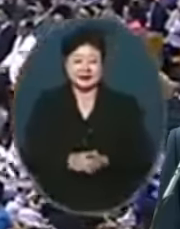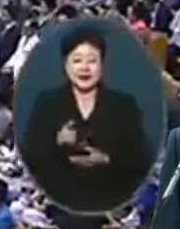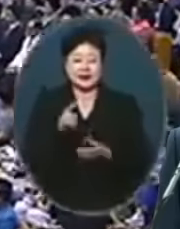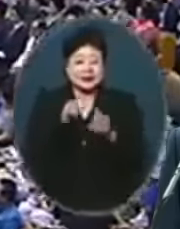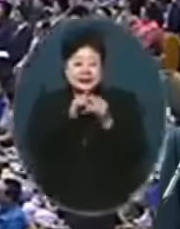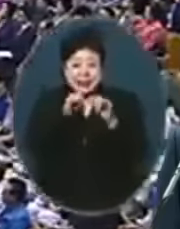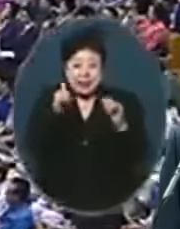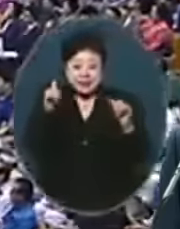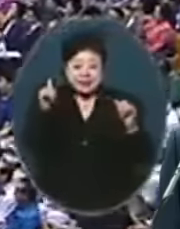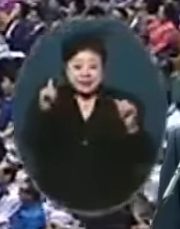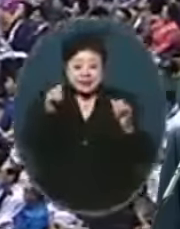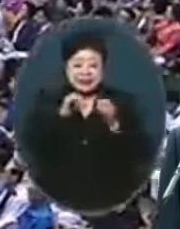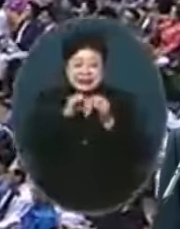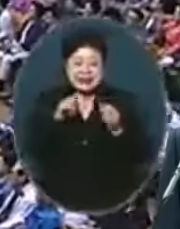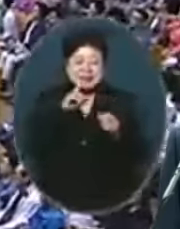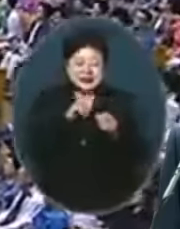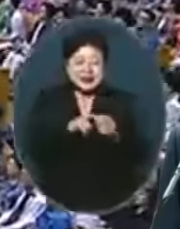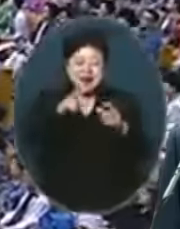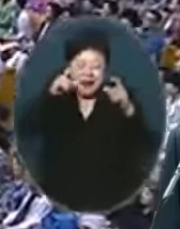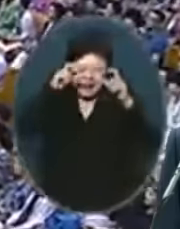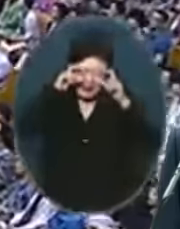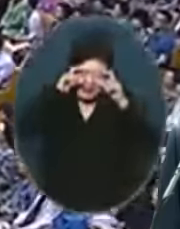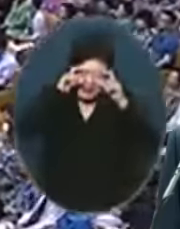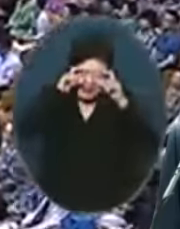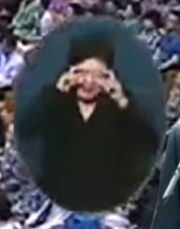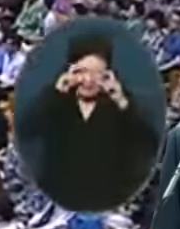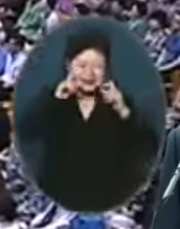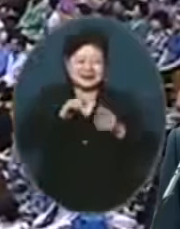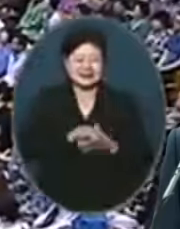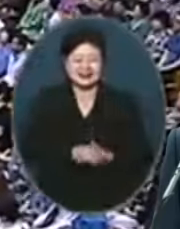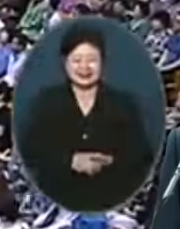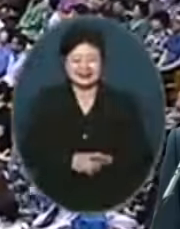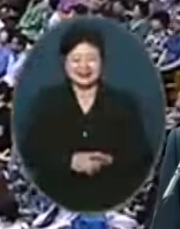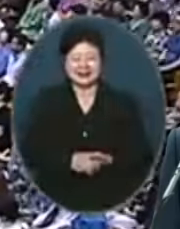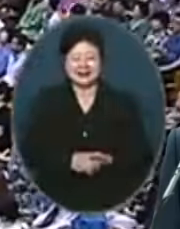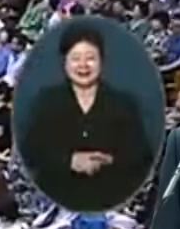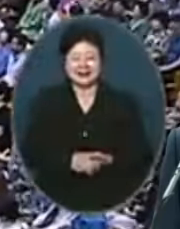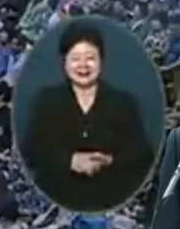어떤 사람은 인간적인 안경을 쓰고